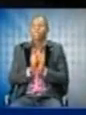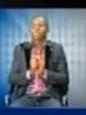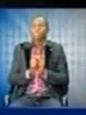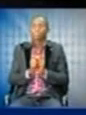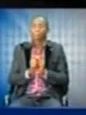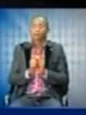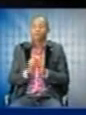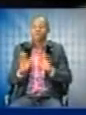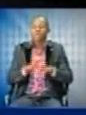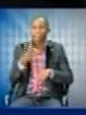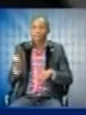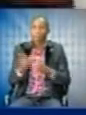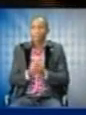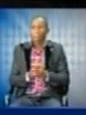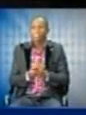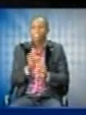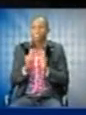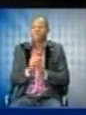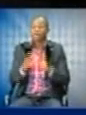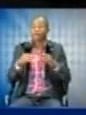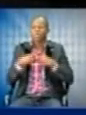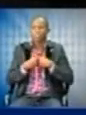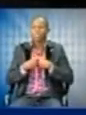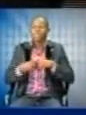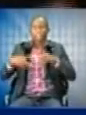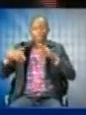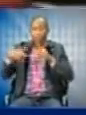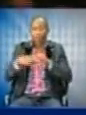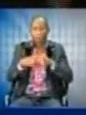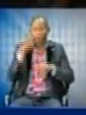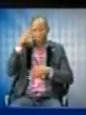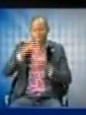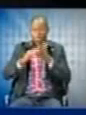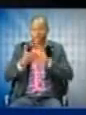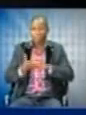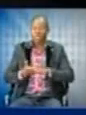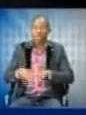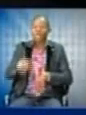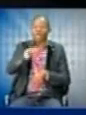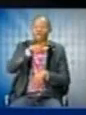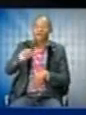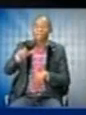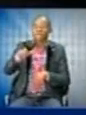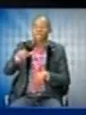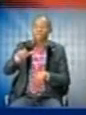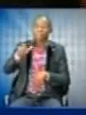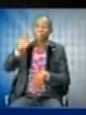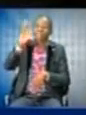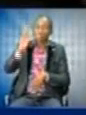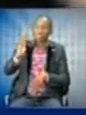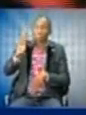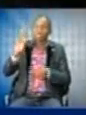l'identité. Si on devait découper dans les 26 provinces, la seule province qui va garder le nom de Katanga, c'est Maro Katanga. Tous les autres vont